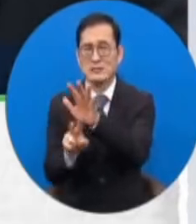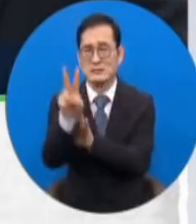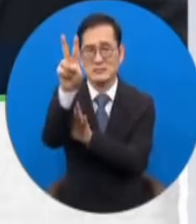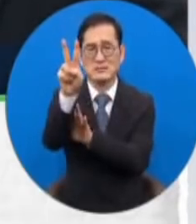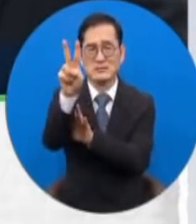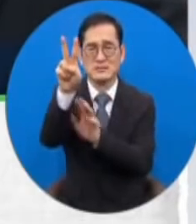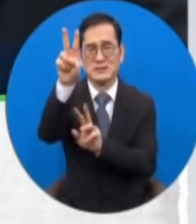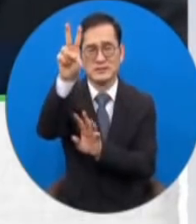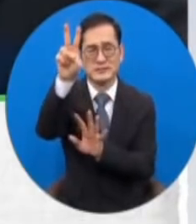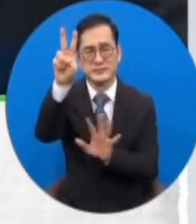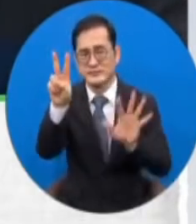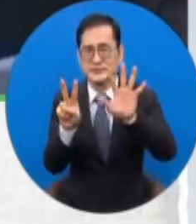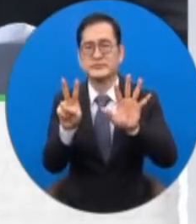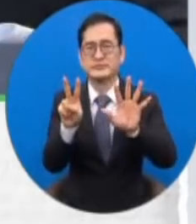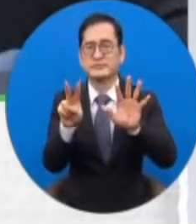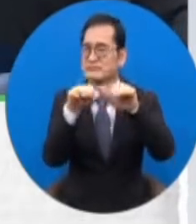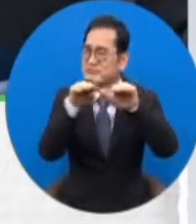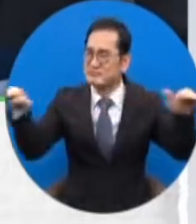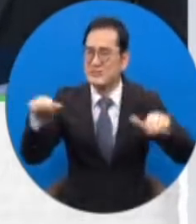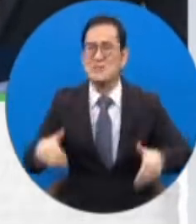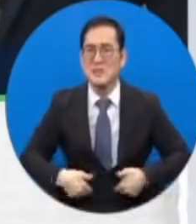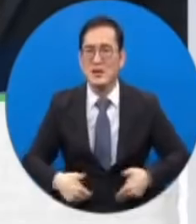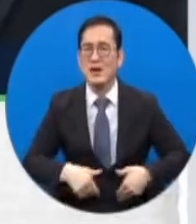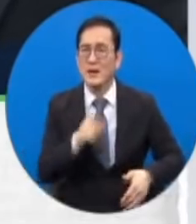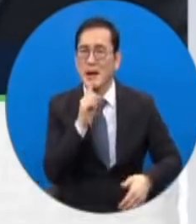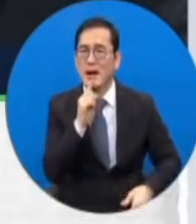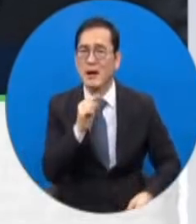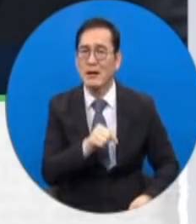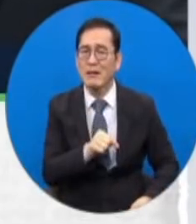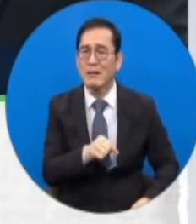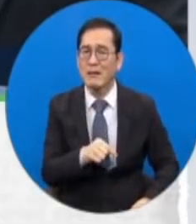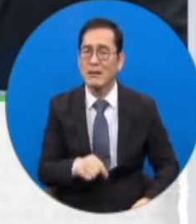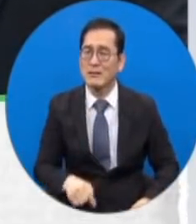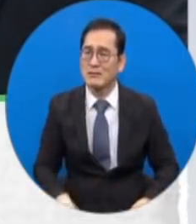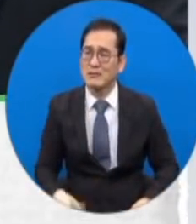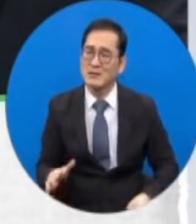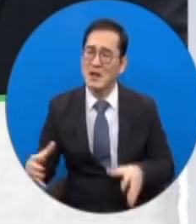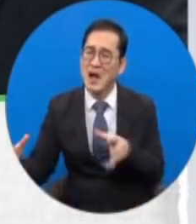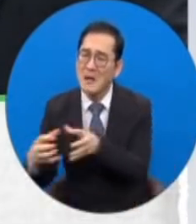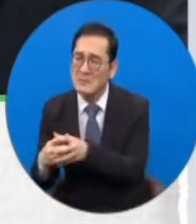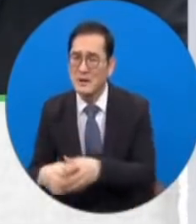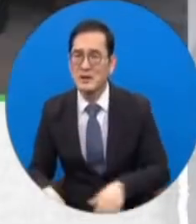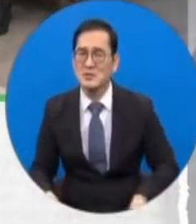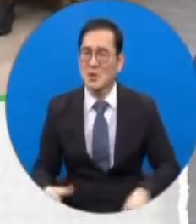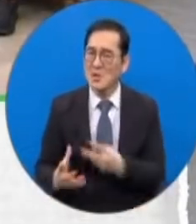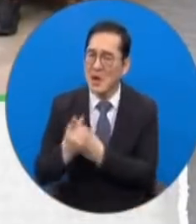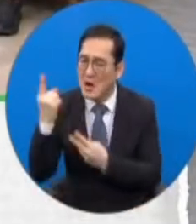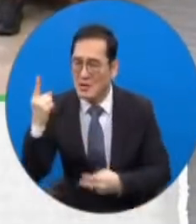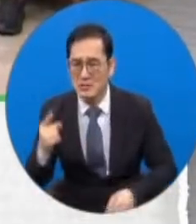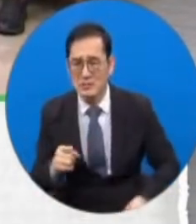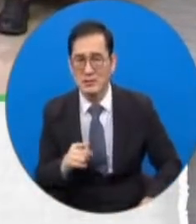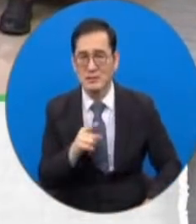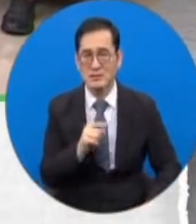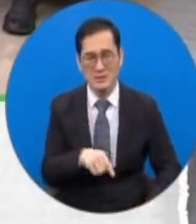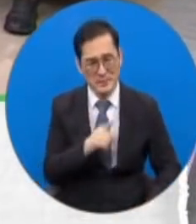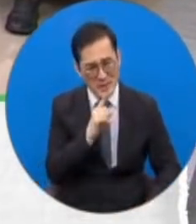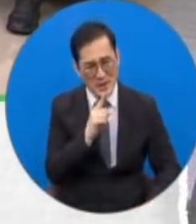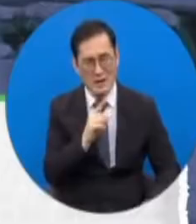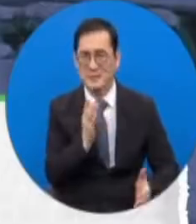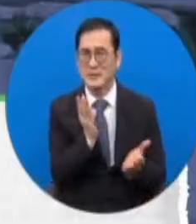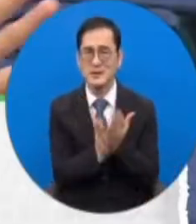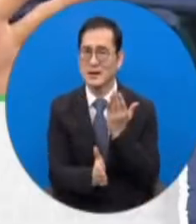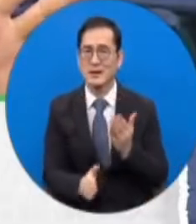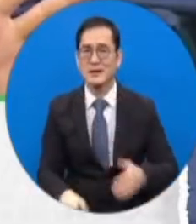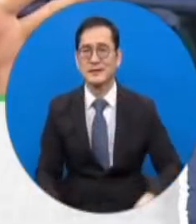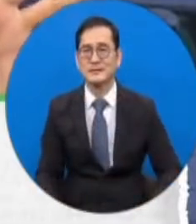그럼 굉장히 그 자기 무슨 얘기 아닌가 싶습니다 자칭 광섬유 사람이 어떻게 개인적 편해요 보브 가 됐을 것이다 안철수 후보가